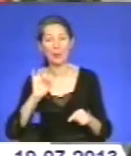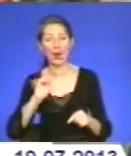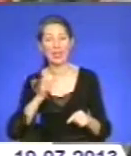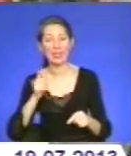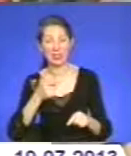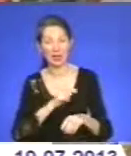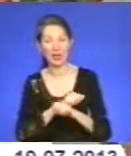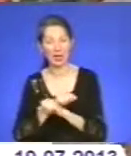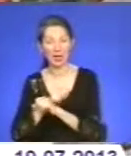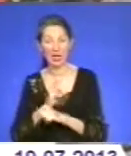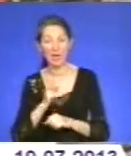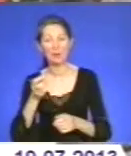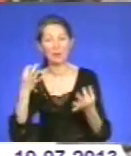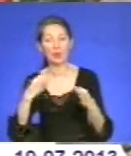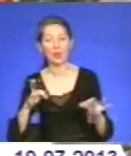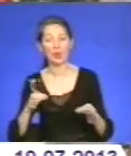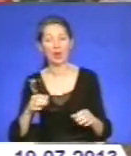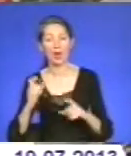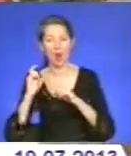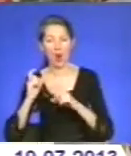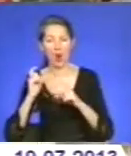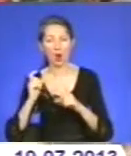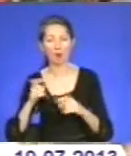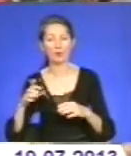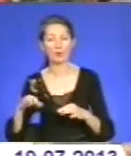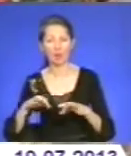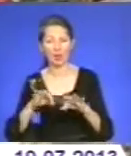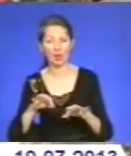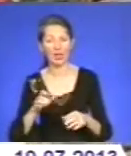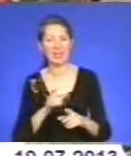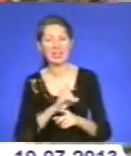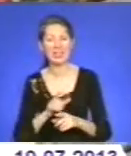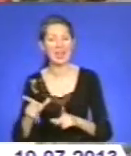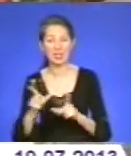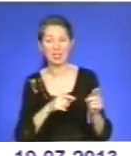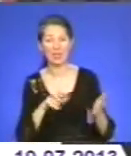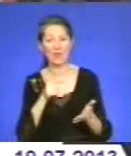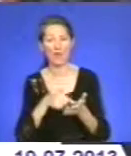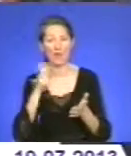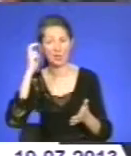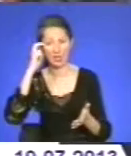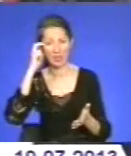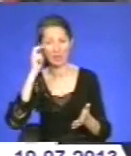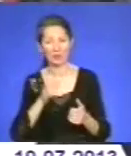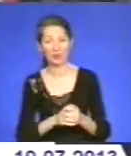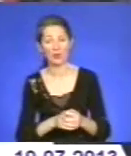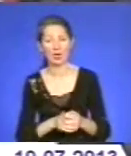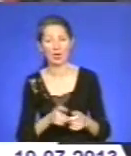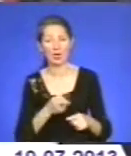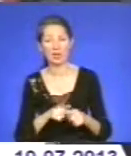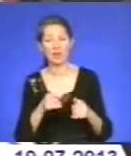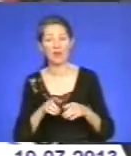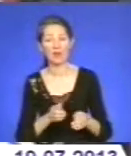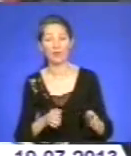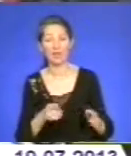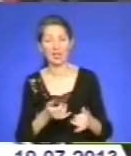большегрузным автомобилям не заезжать в город Киев, а также возможно регулирование в случае чрезвычайных ситуаций. Цей рік відведений для того, щоб ми повністю